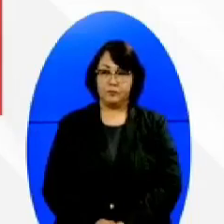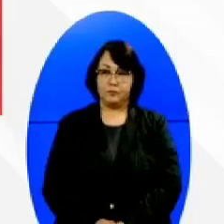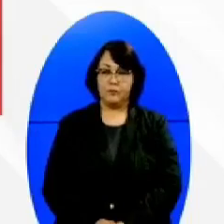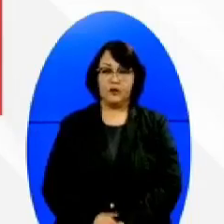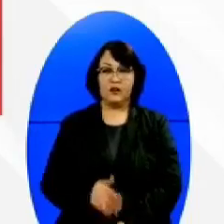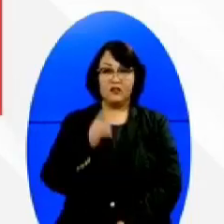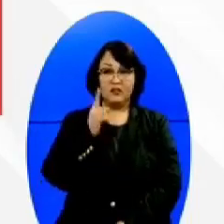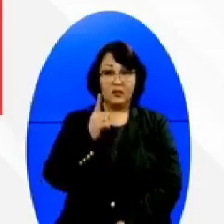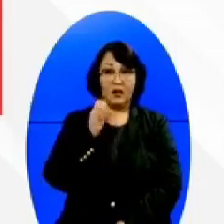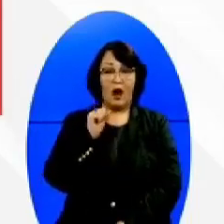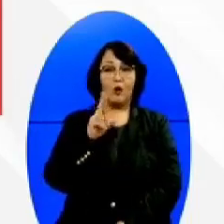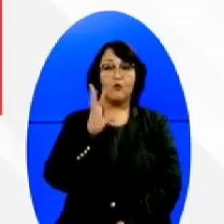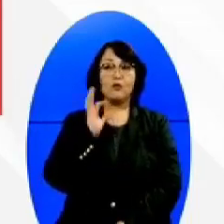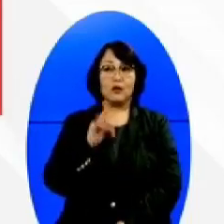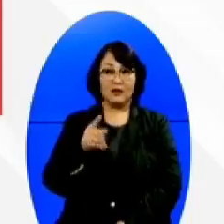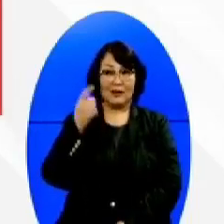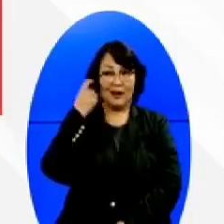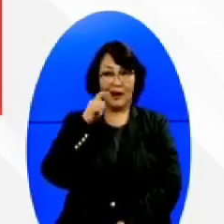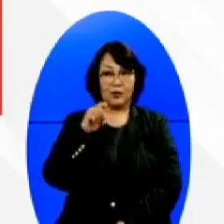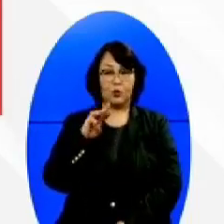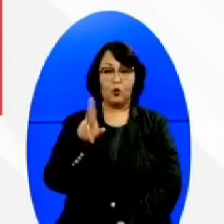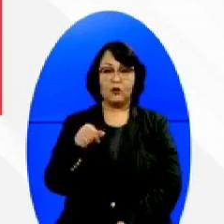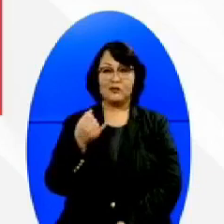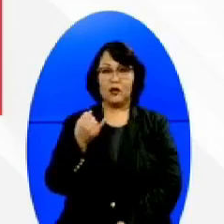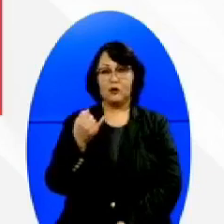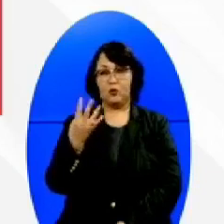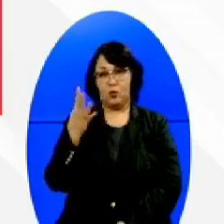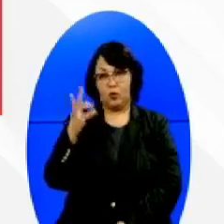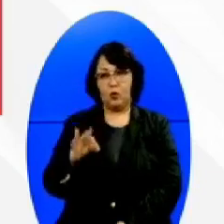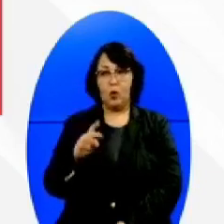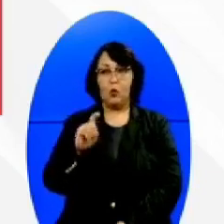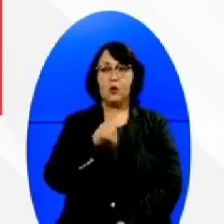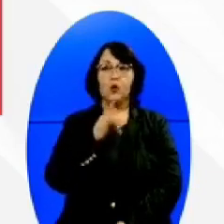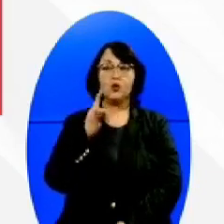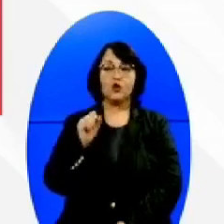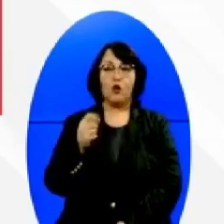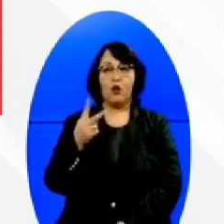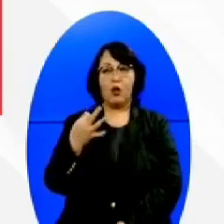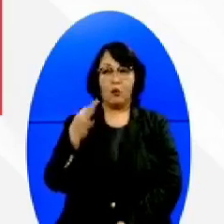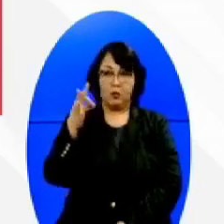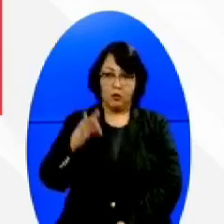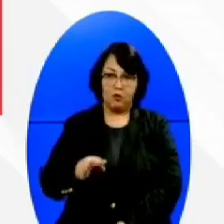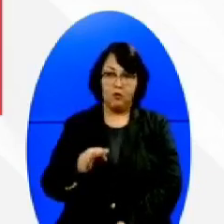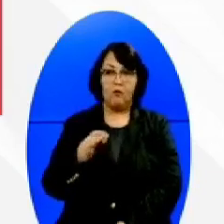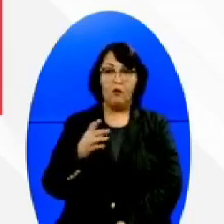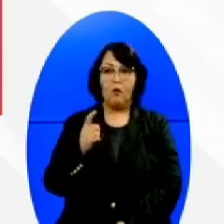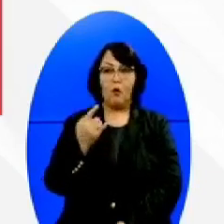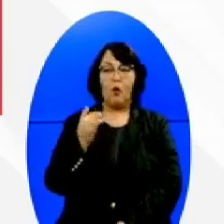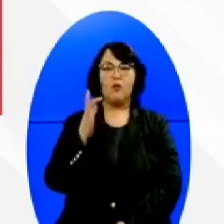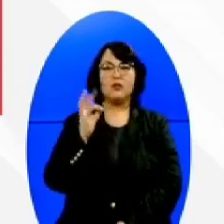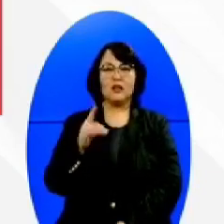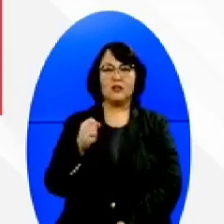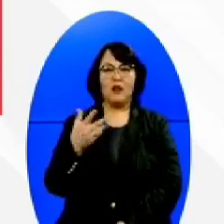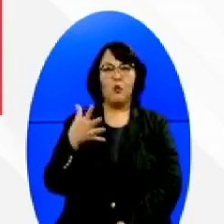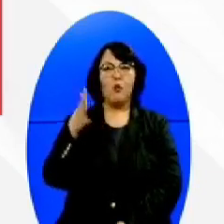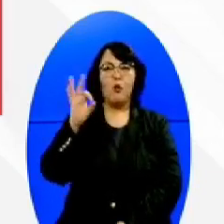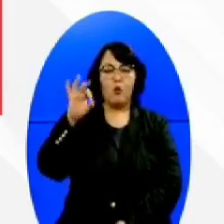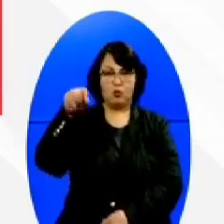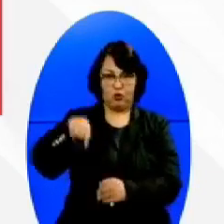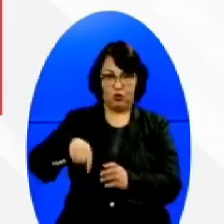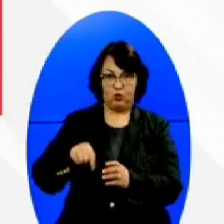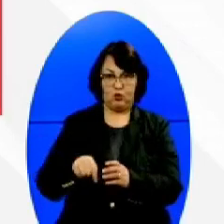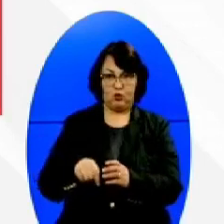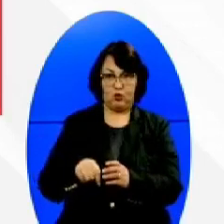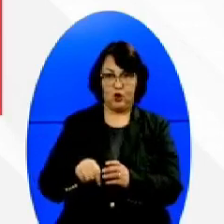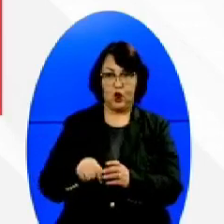Нэг аккумулятор нь хар туглаг 64%, хүхрийн хүчил 28%, хувцар 5% зэргээс бүрддэг байна. Аккумуляторыг зориултаар нь ашиглаж